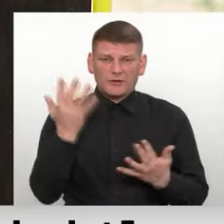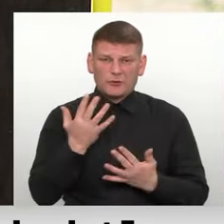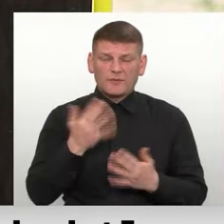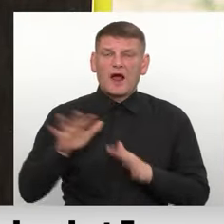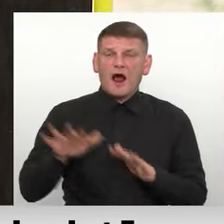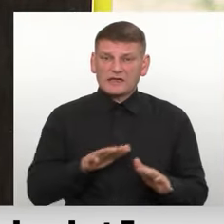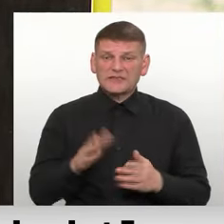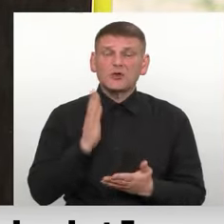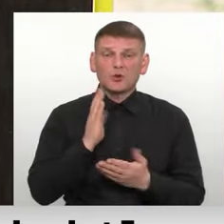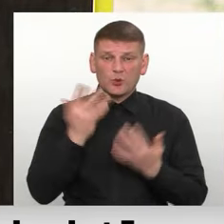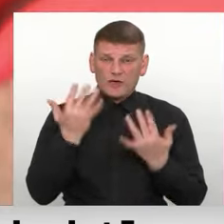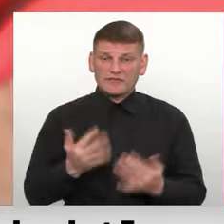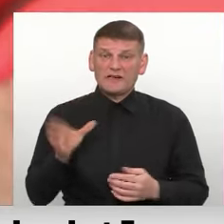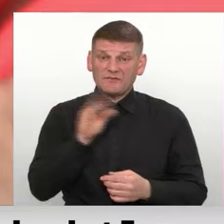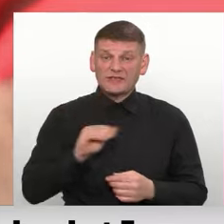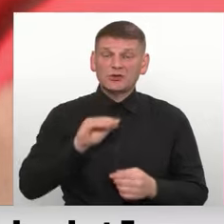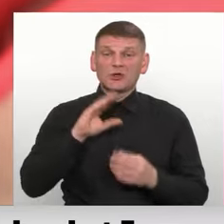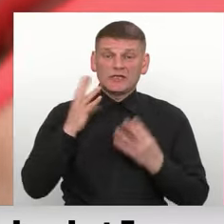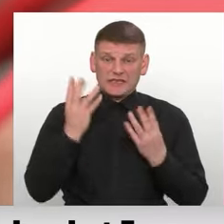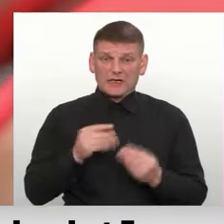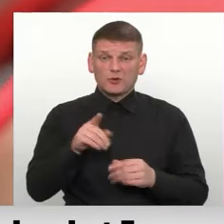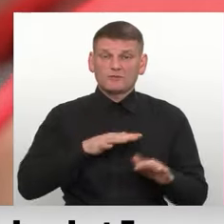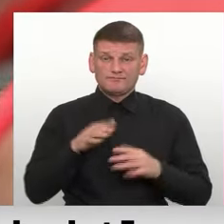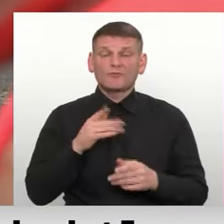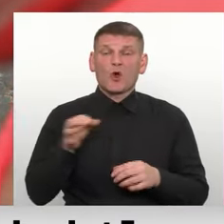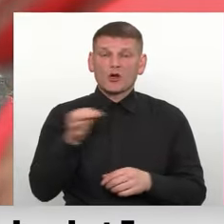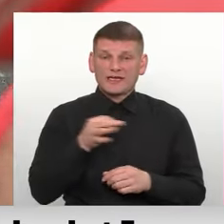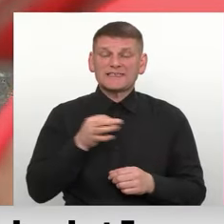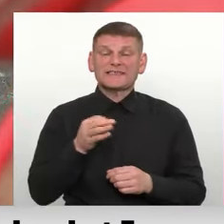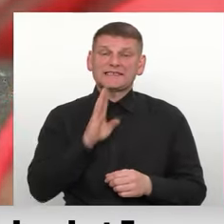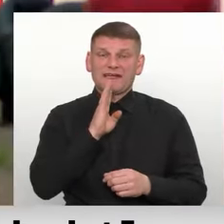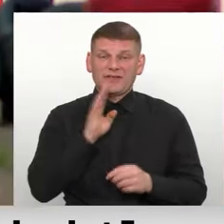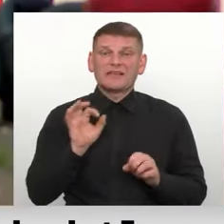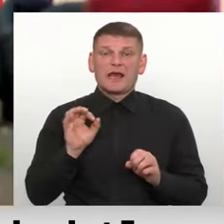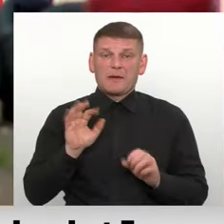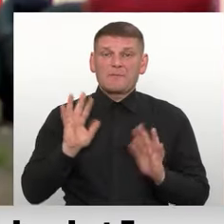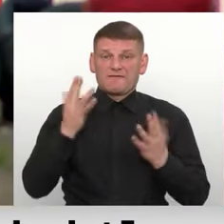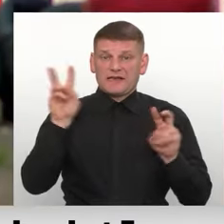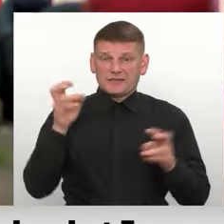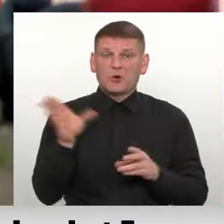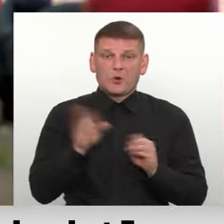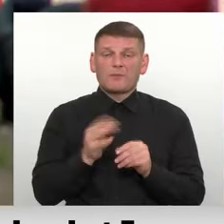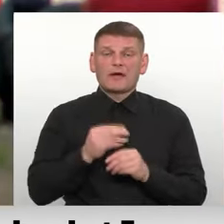Akcija norisinājās visu dienu un to rīkoja organizācija Sievietei paveicās sadarbībā ar Rīgas